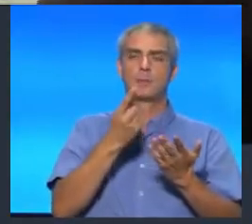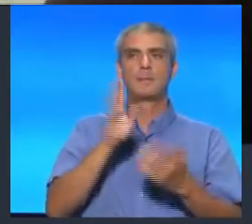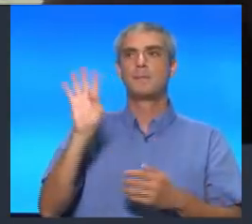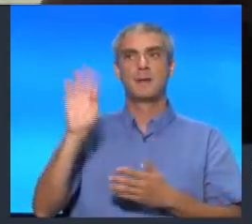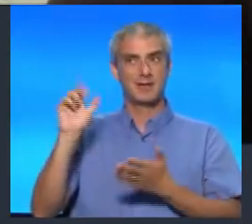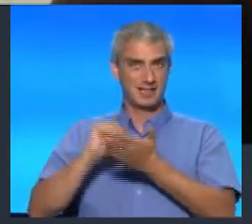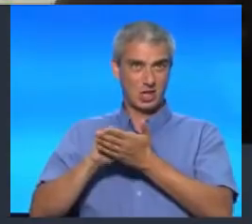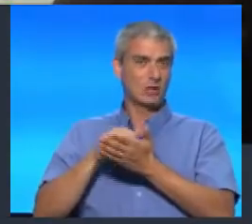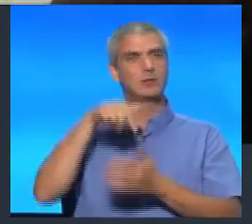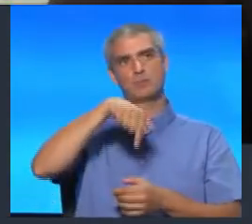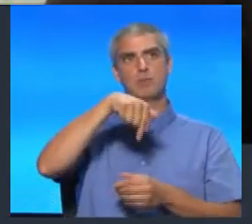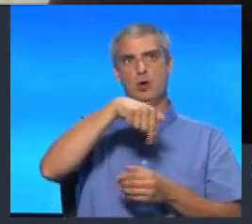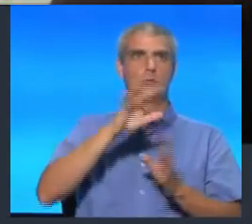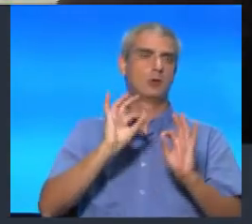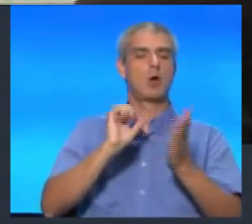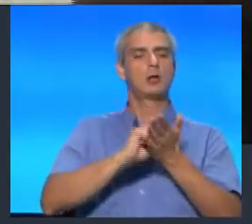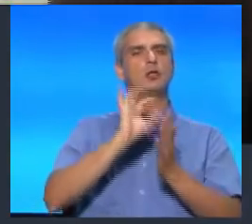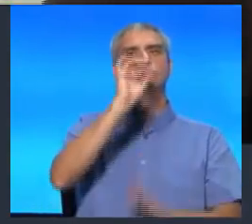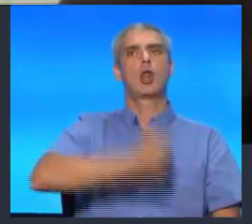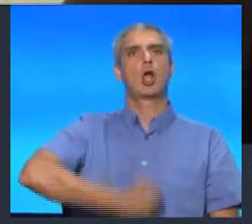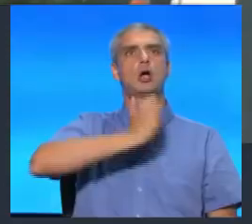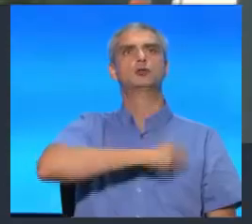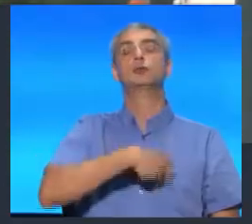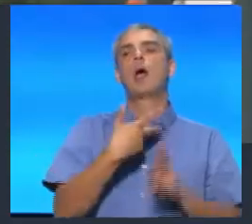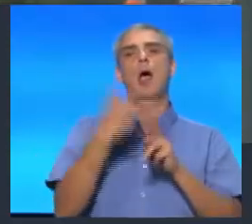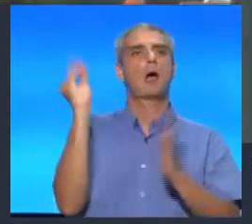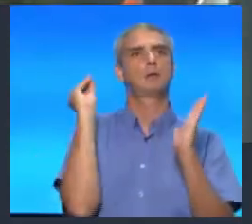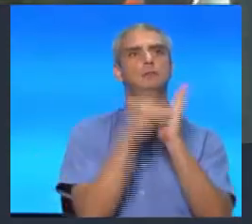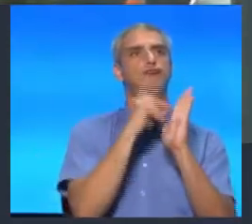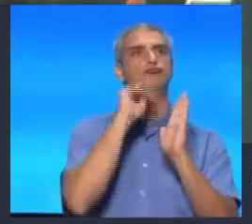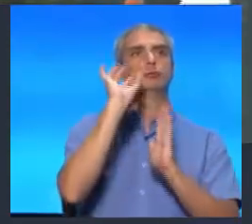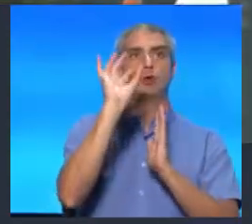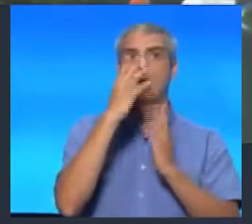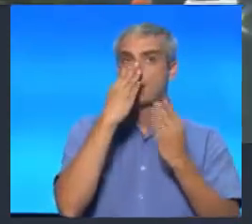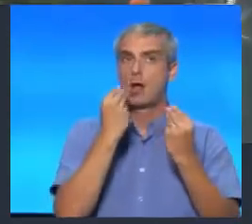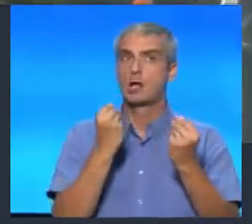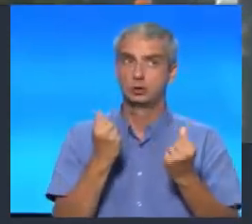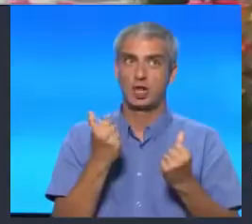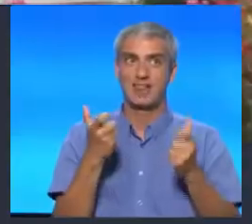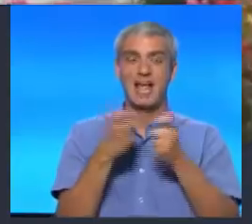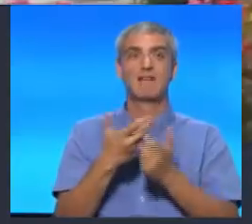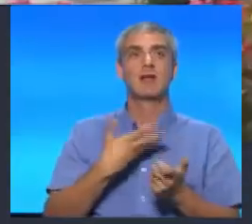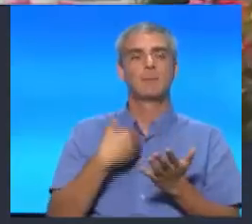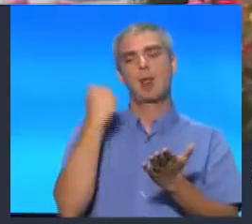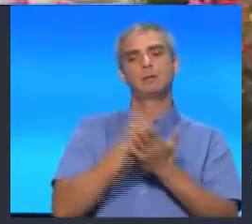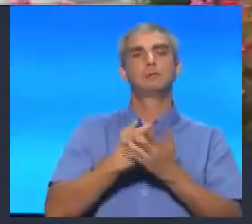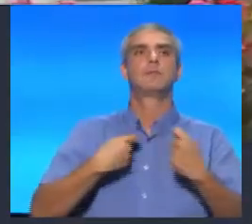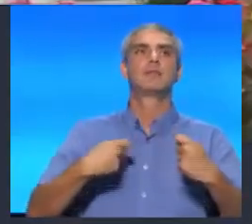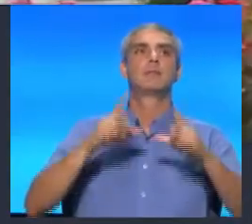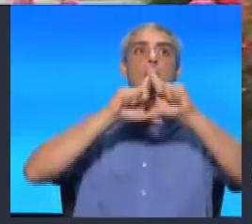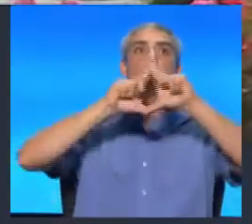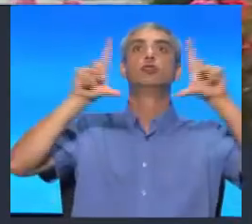אצלנו זה באמת עיתון של ראש המועצה שרק הוא מופיע. על פי החשד, החברה קיבלה זיכיון למכירת שלטי